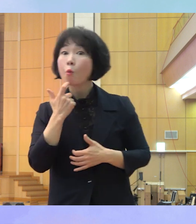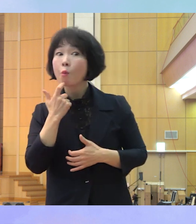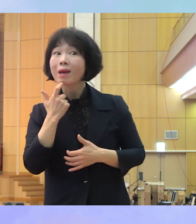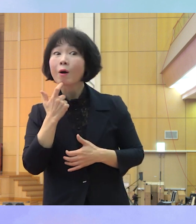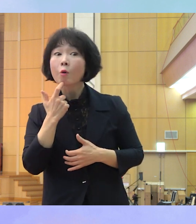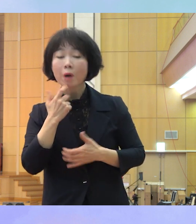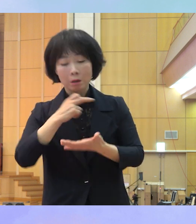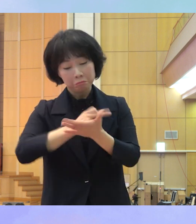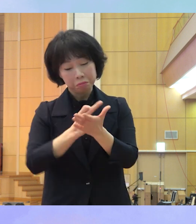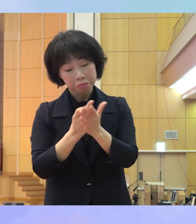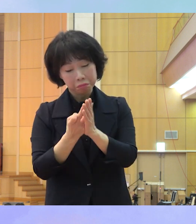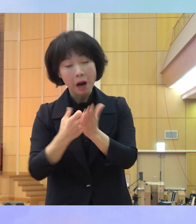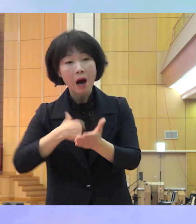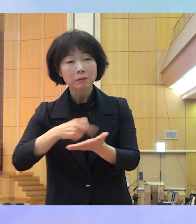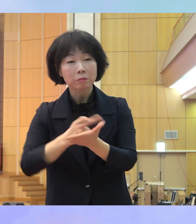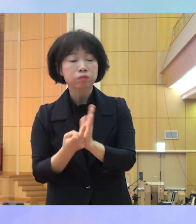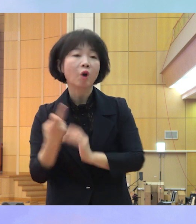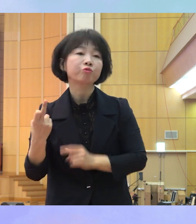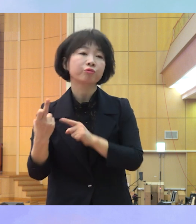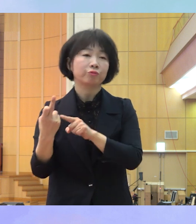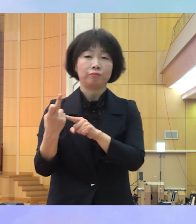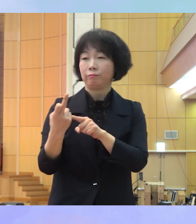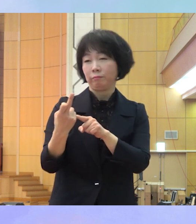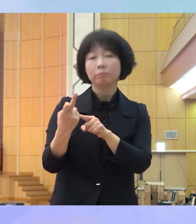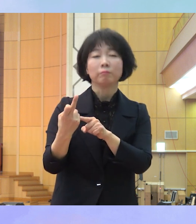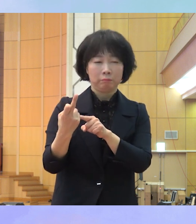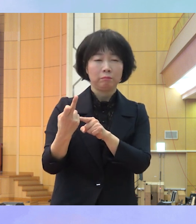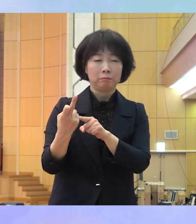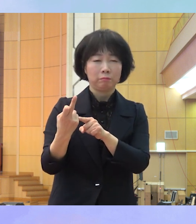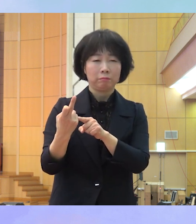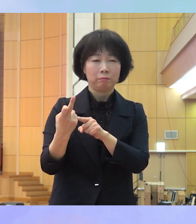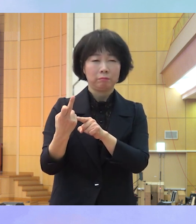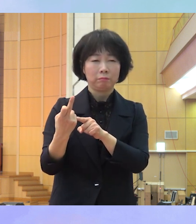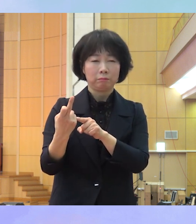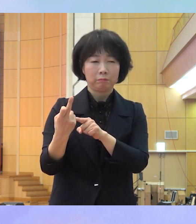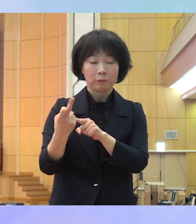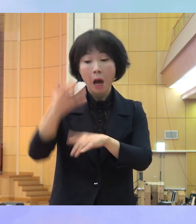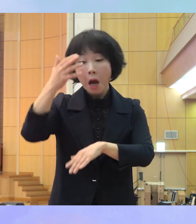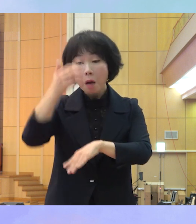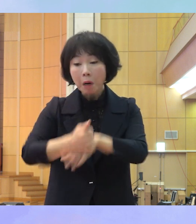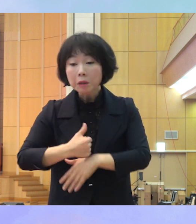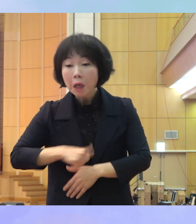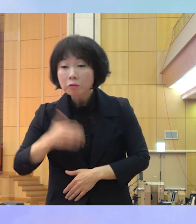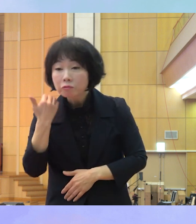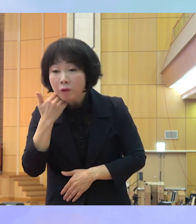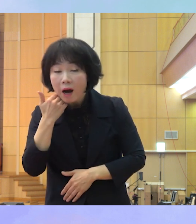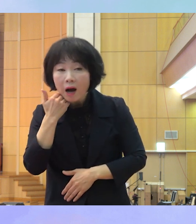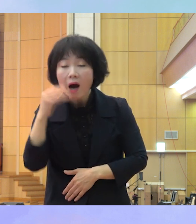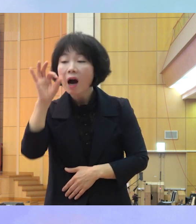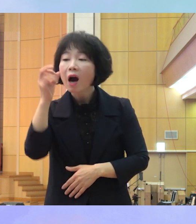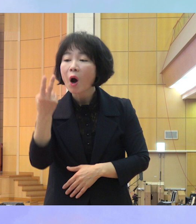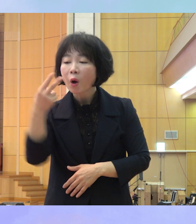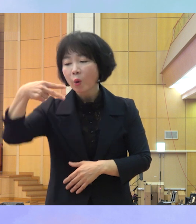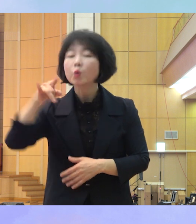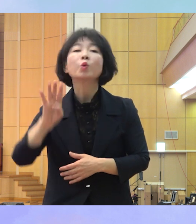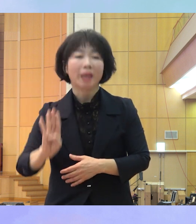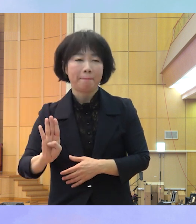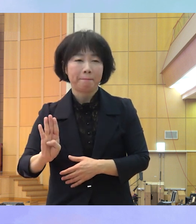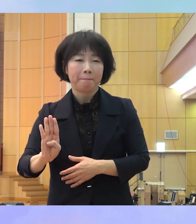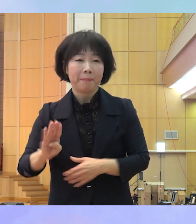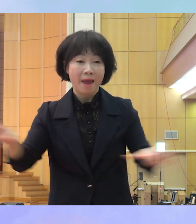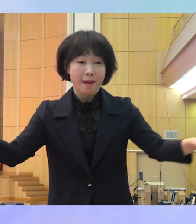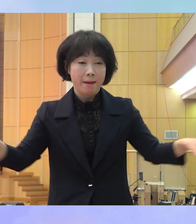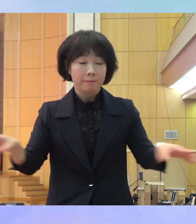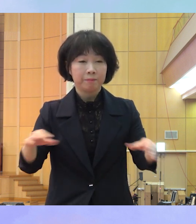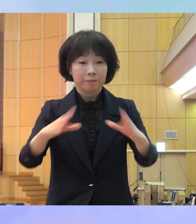중에 11번째 아들인 요셉이가 애굽의 총리가 되어서 온 가족이